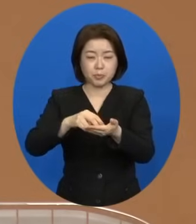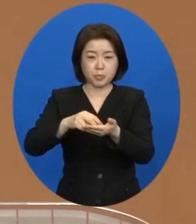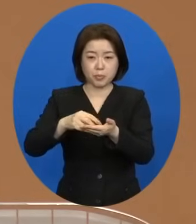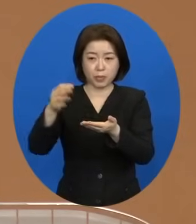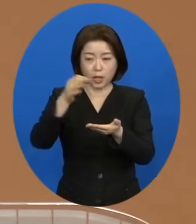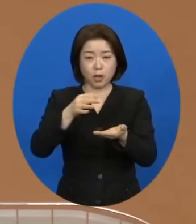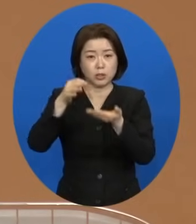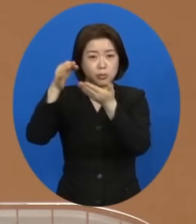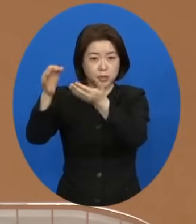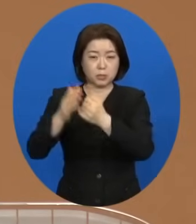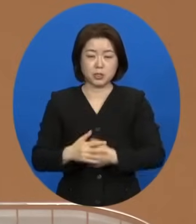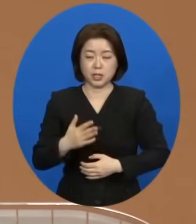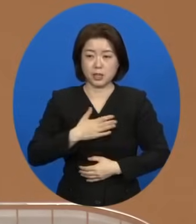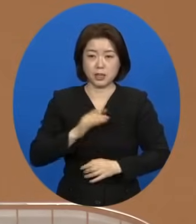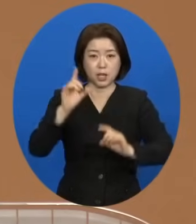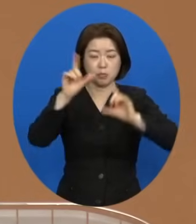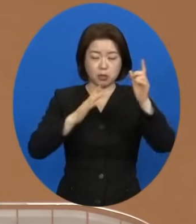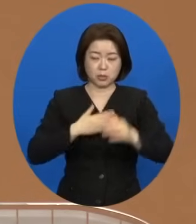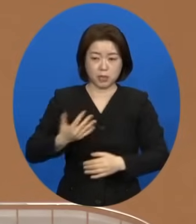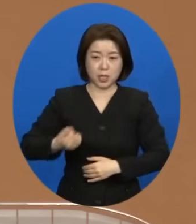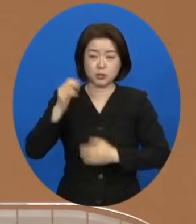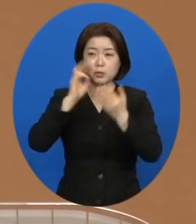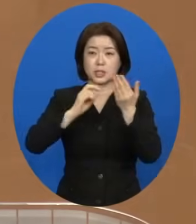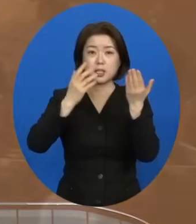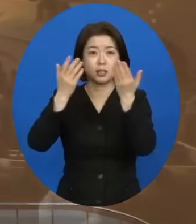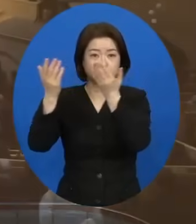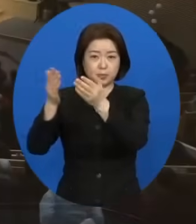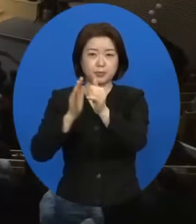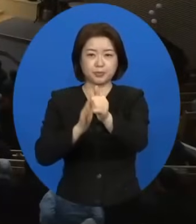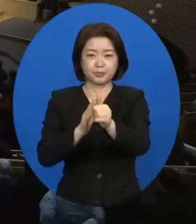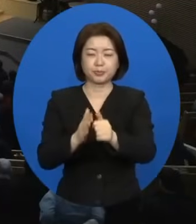드리면서 나의 모습 나의 소요 함께